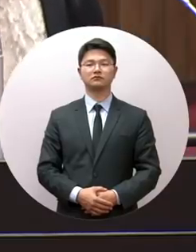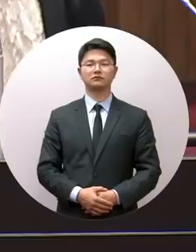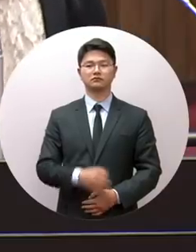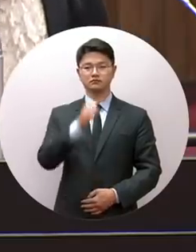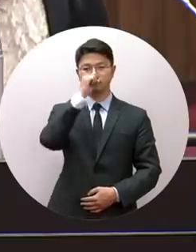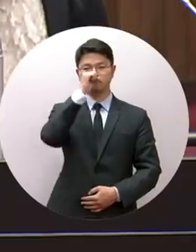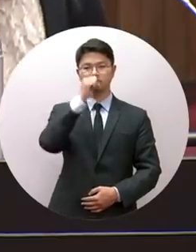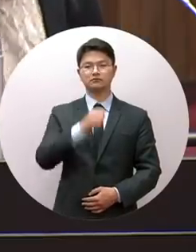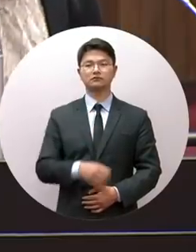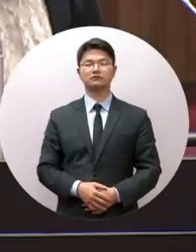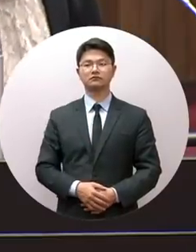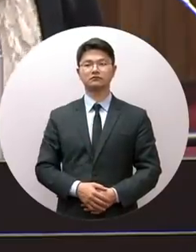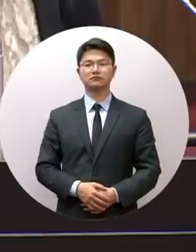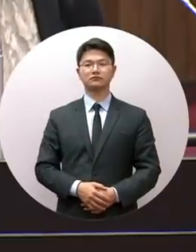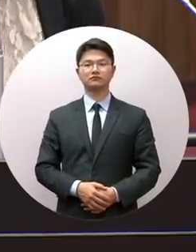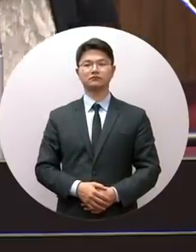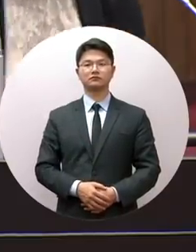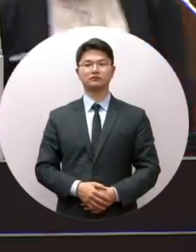好，